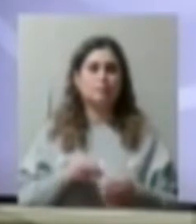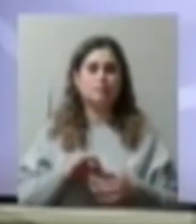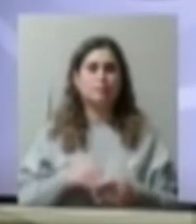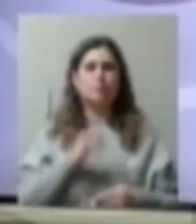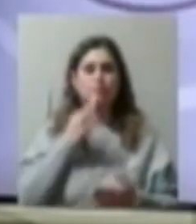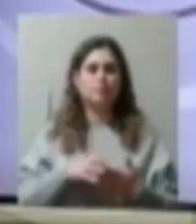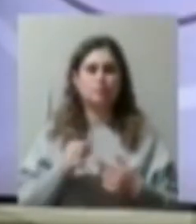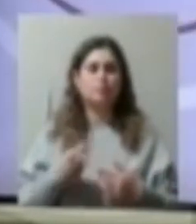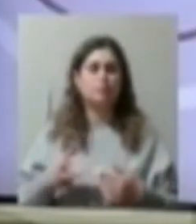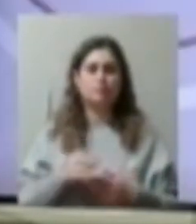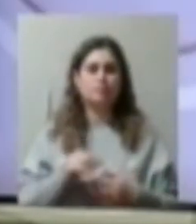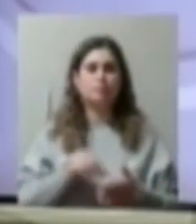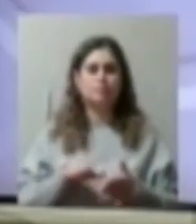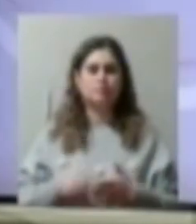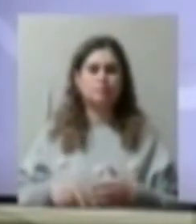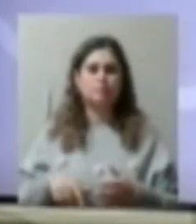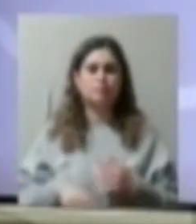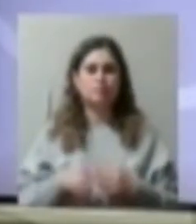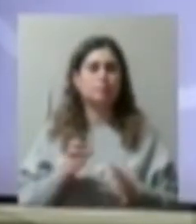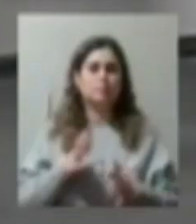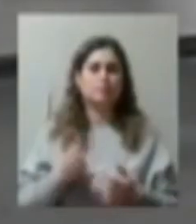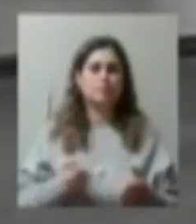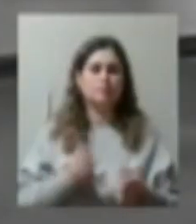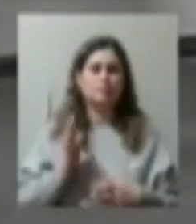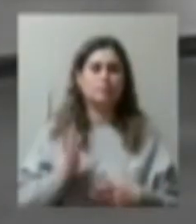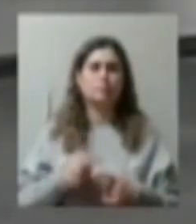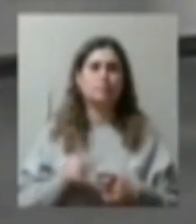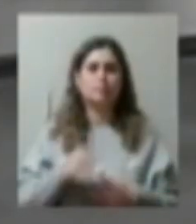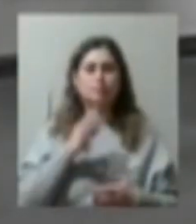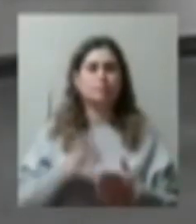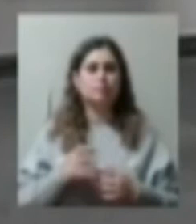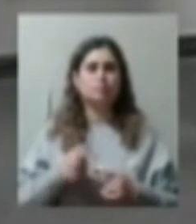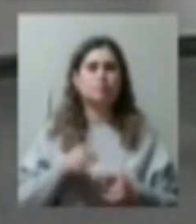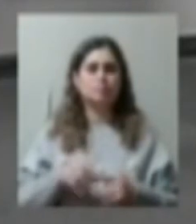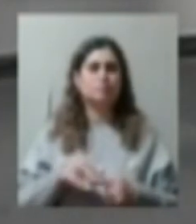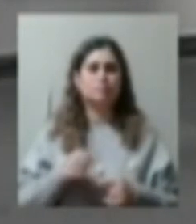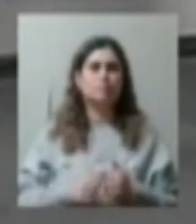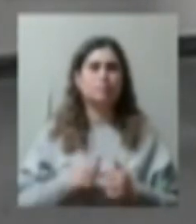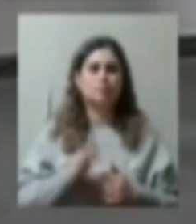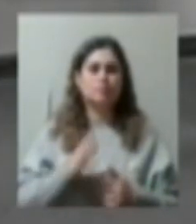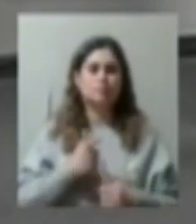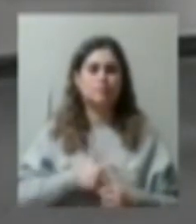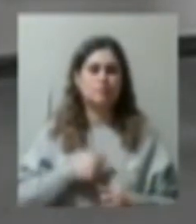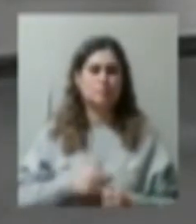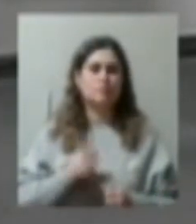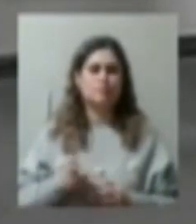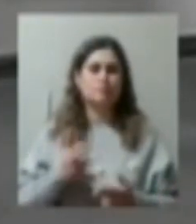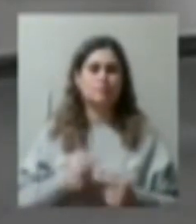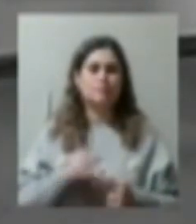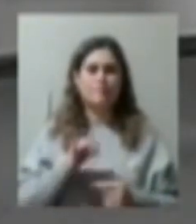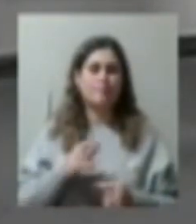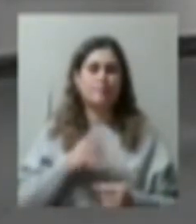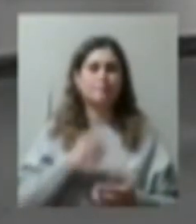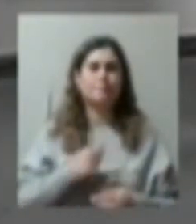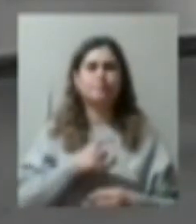для всіх учасників дорожнього руху. Тобто не тільки водій буде, як у нас зараз, відповідати за це, а кожен буде сам за себе. Так, якщо ну, відповідно, батьки за